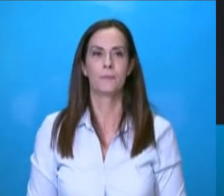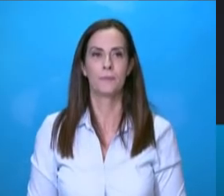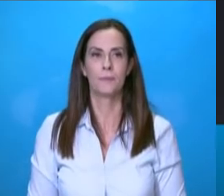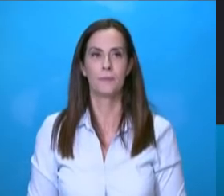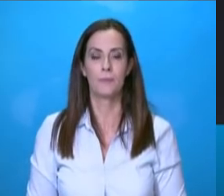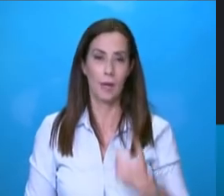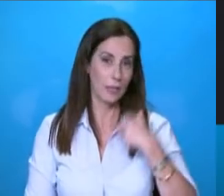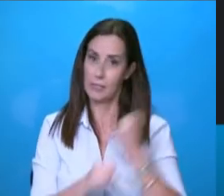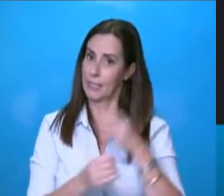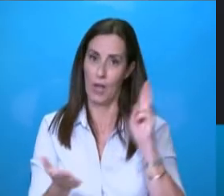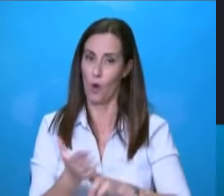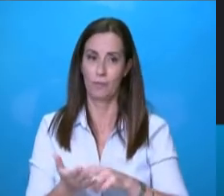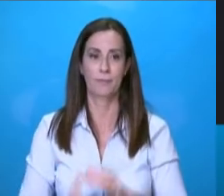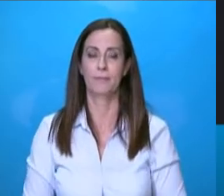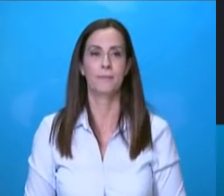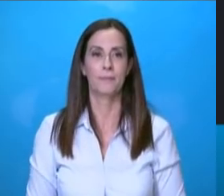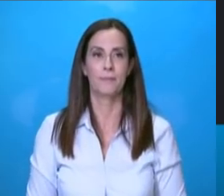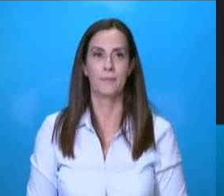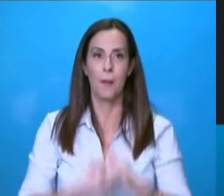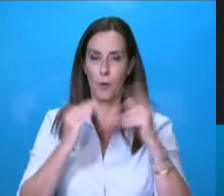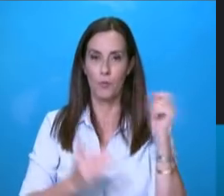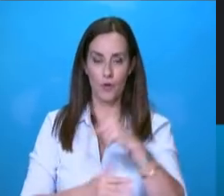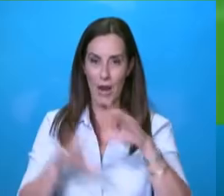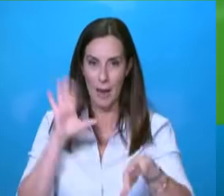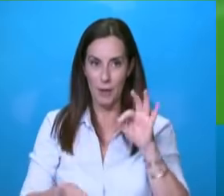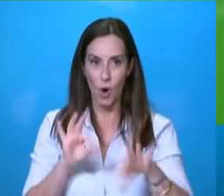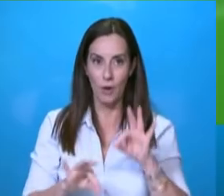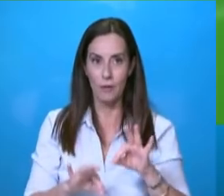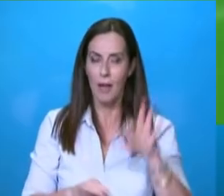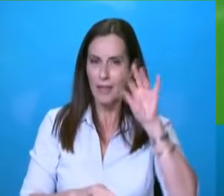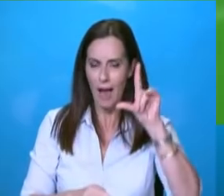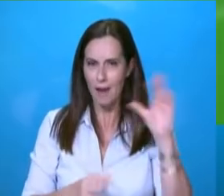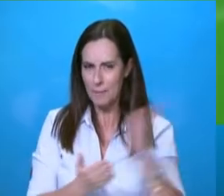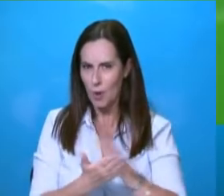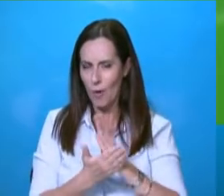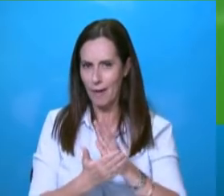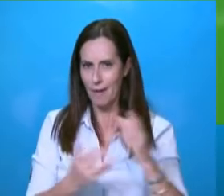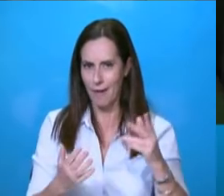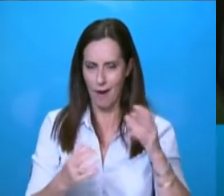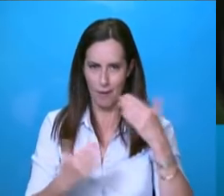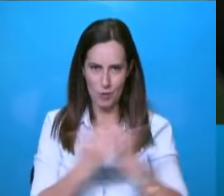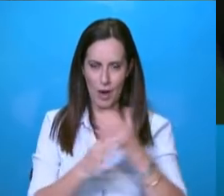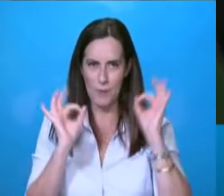הפרשנויות. אני עשיתי נכון. פחות משבוע לבחירות, טל מתכונן למשדר המיוחד.